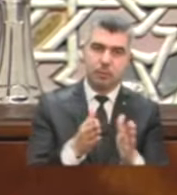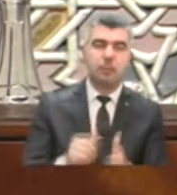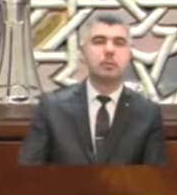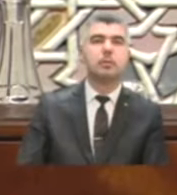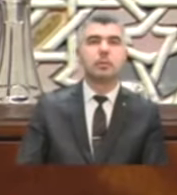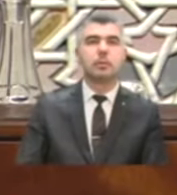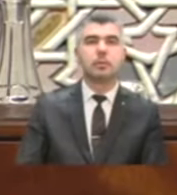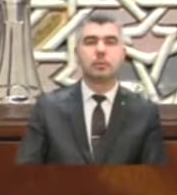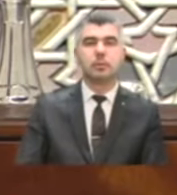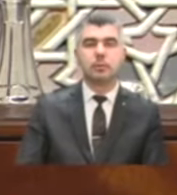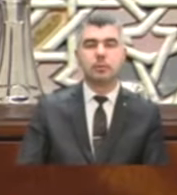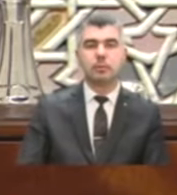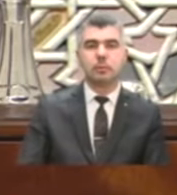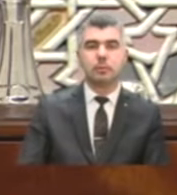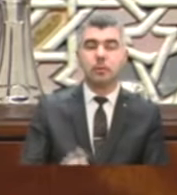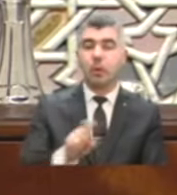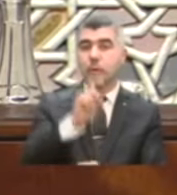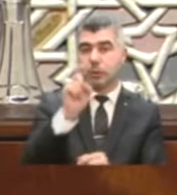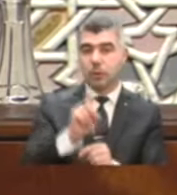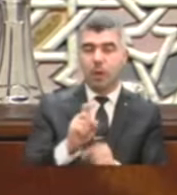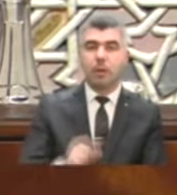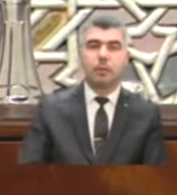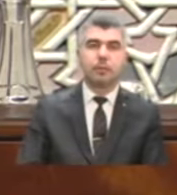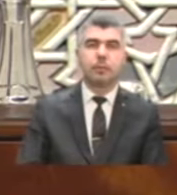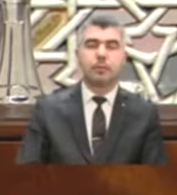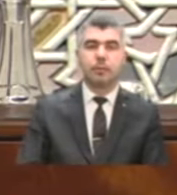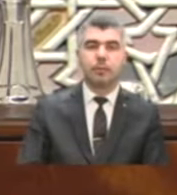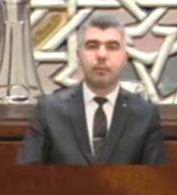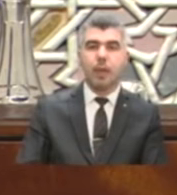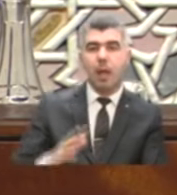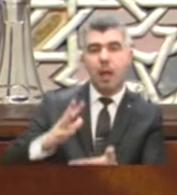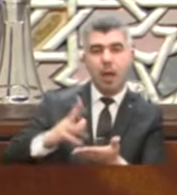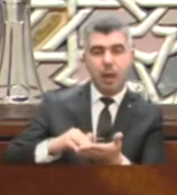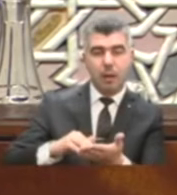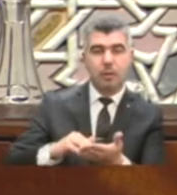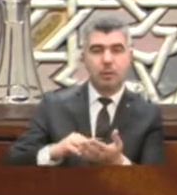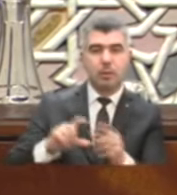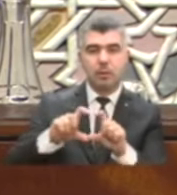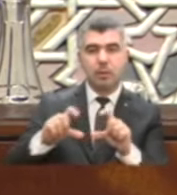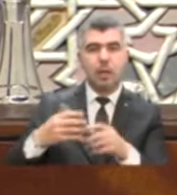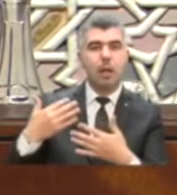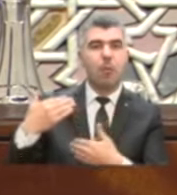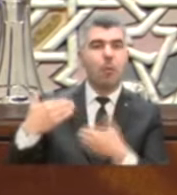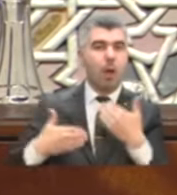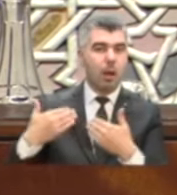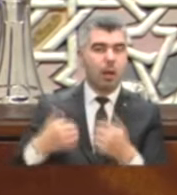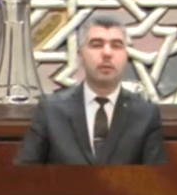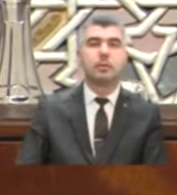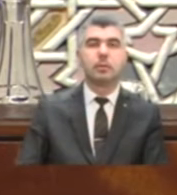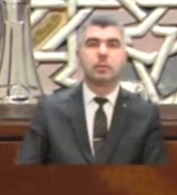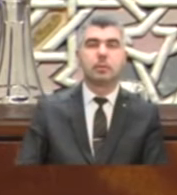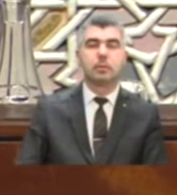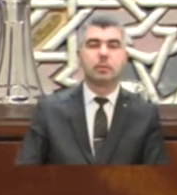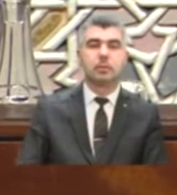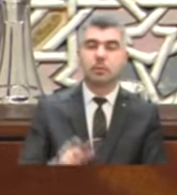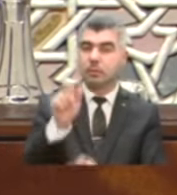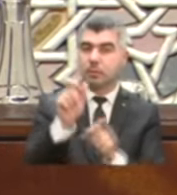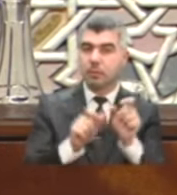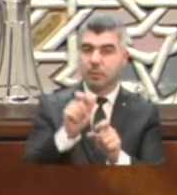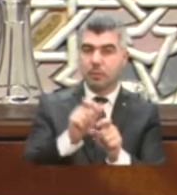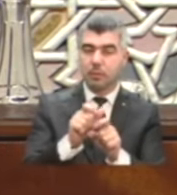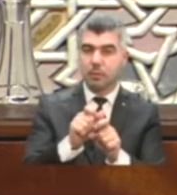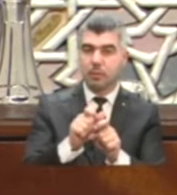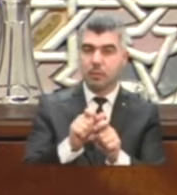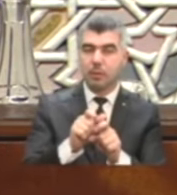الوزيره. امر الى السؤال الموالي عن بطاقة الأشخاص في وضعية إعاقة للسيدات والسادة المحترمين